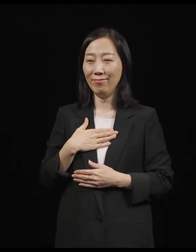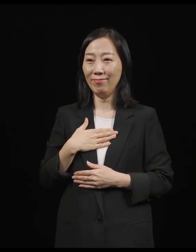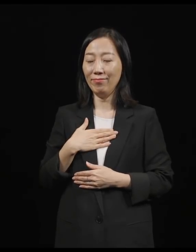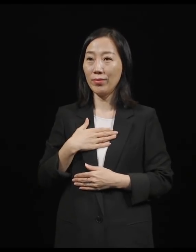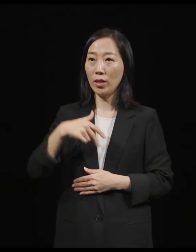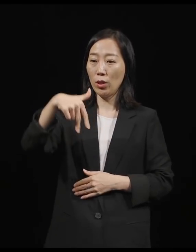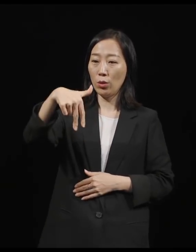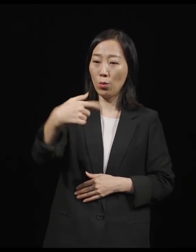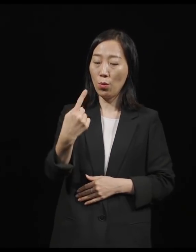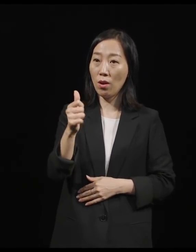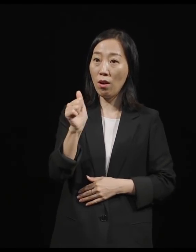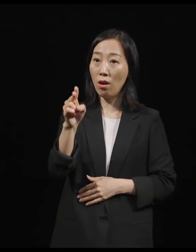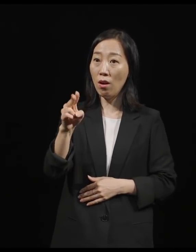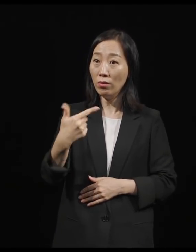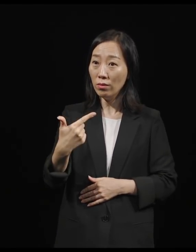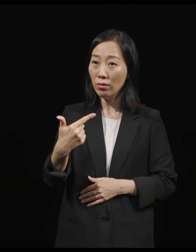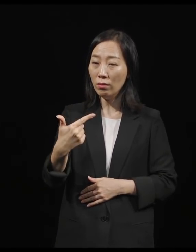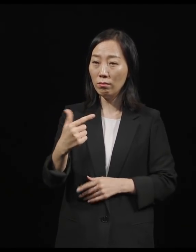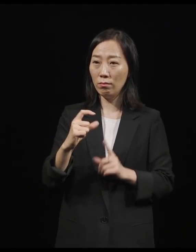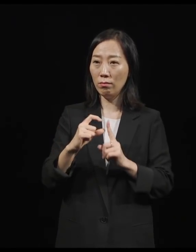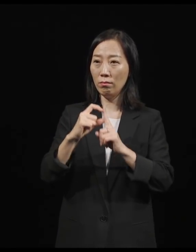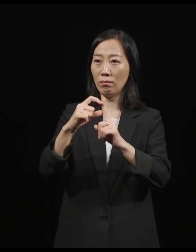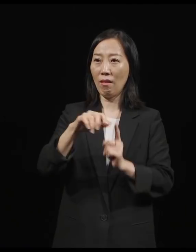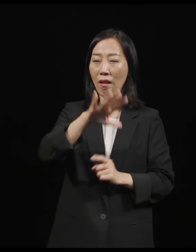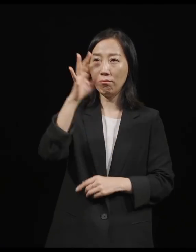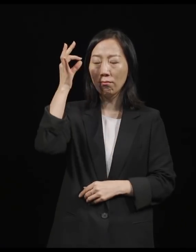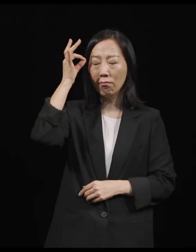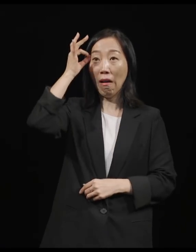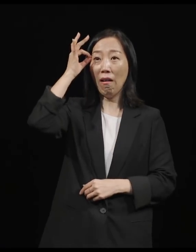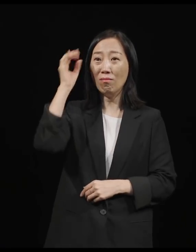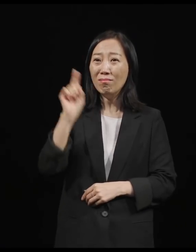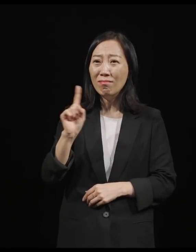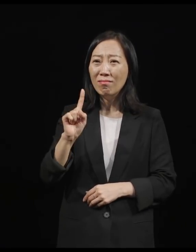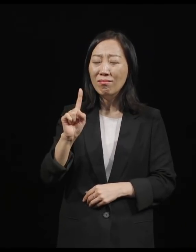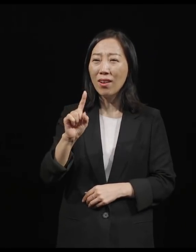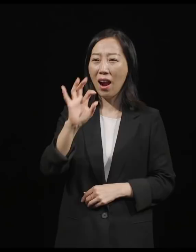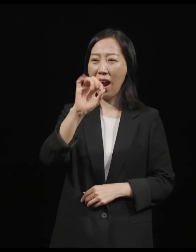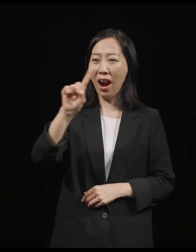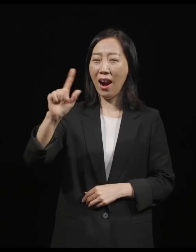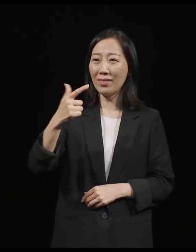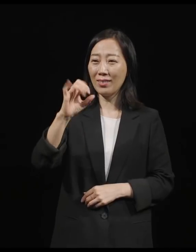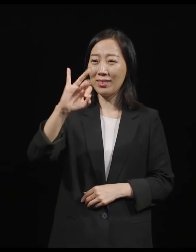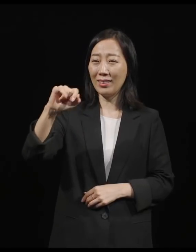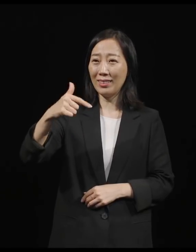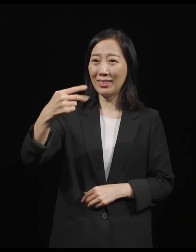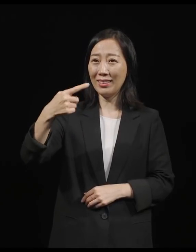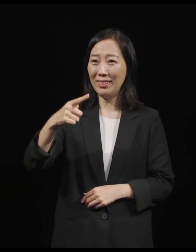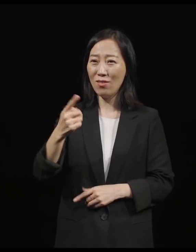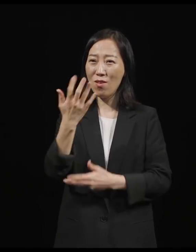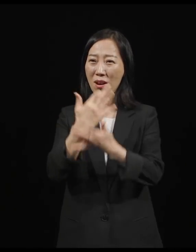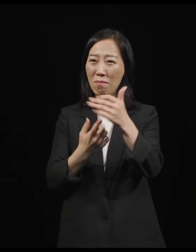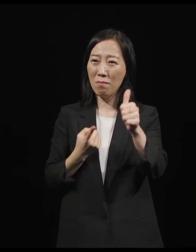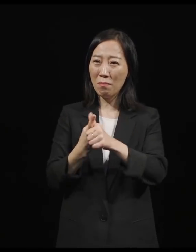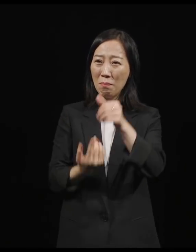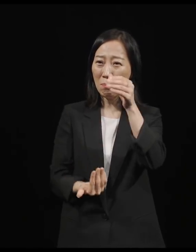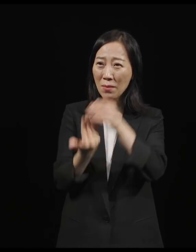조현병 하면 떠오르는 이미지가 있을 거예요. 안인득 사건, 강남역 화장실 산의